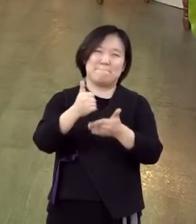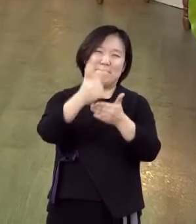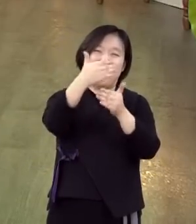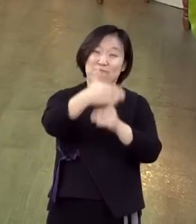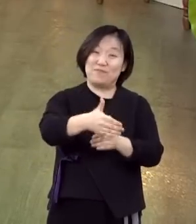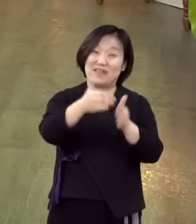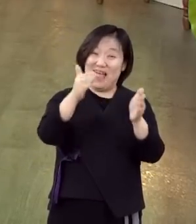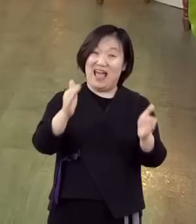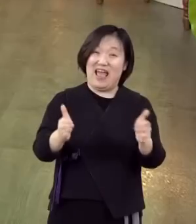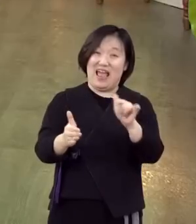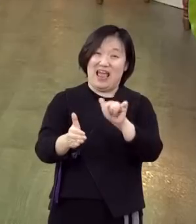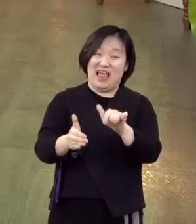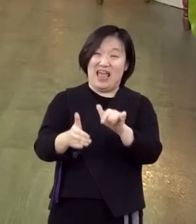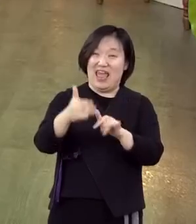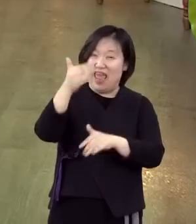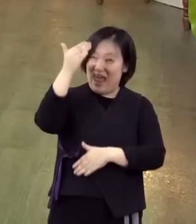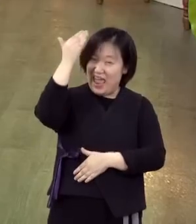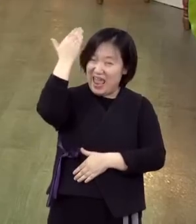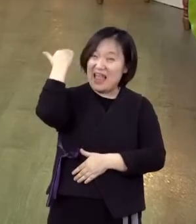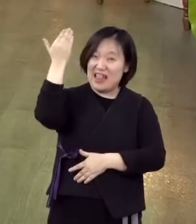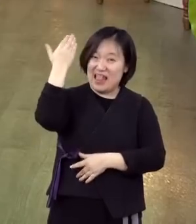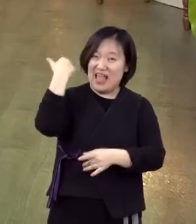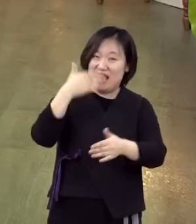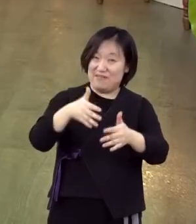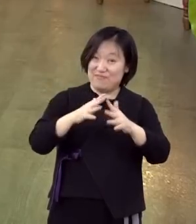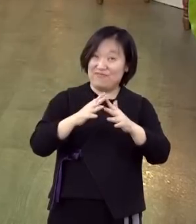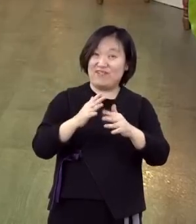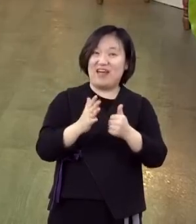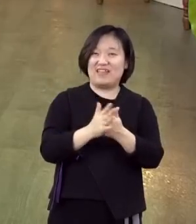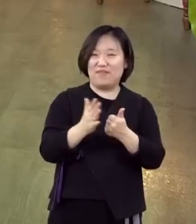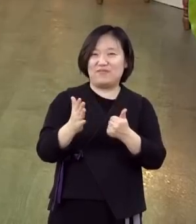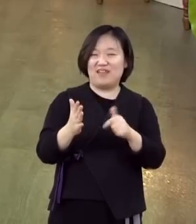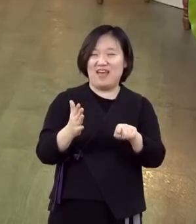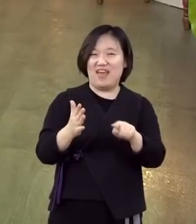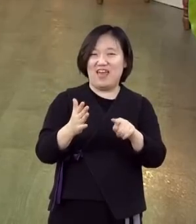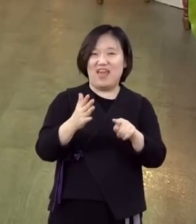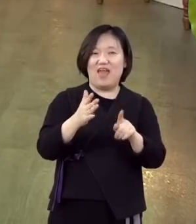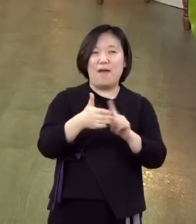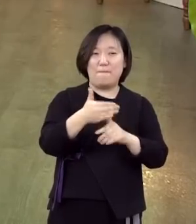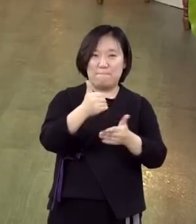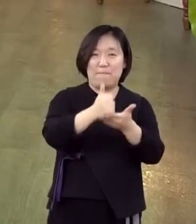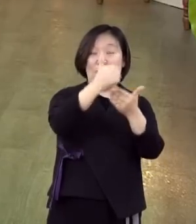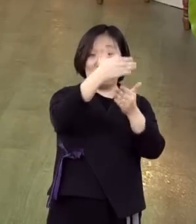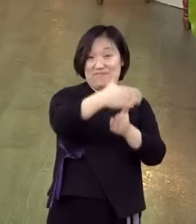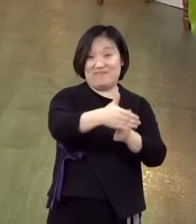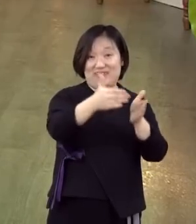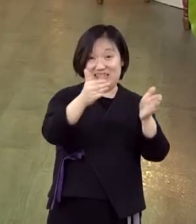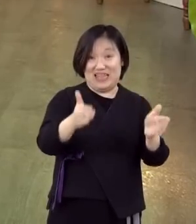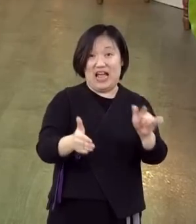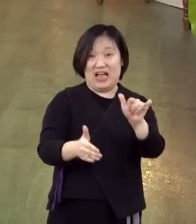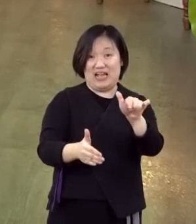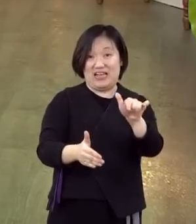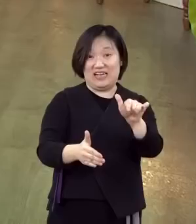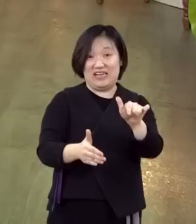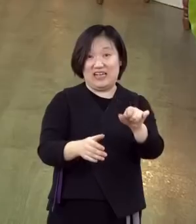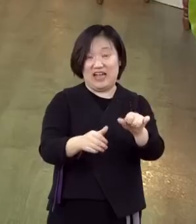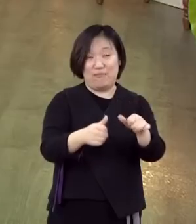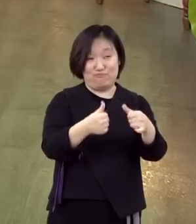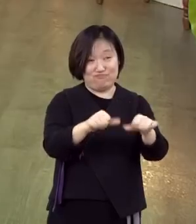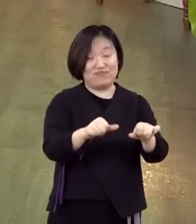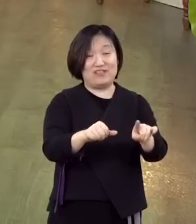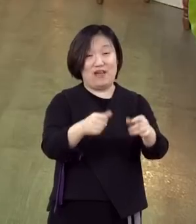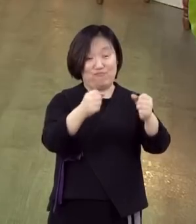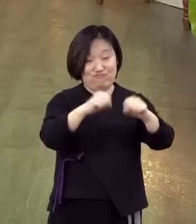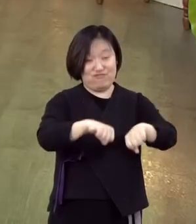절이시골에있고꽤 오래되어서법당에 손상된부분이몇군데있다는